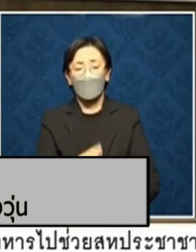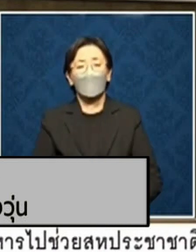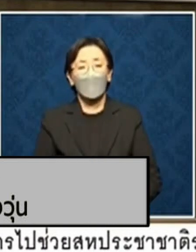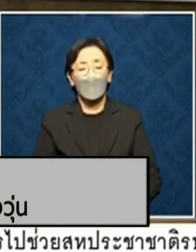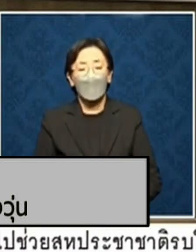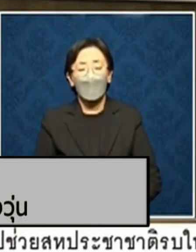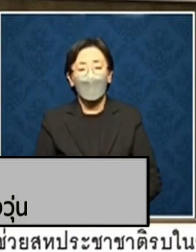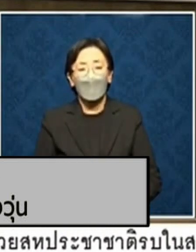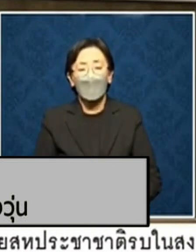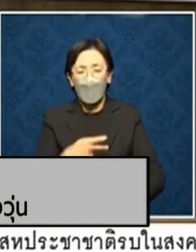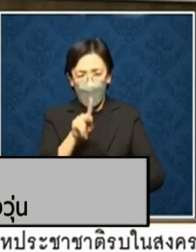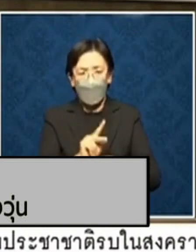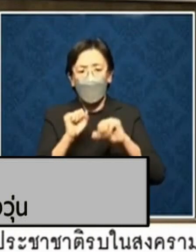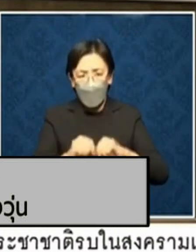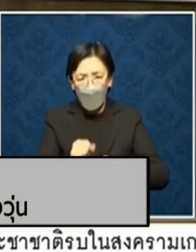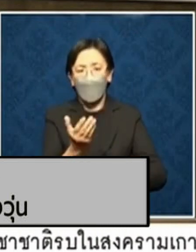วินิจฉัยด้วยครับท่านประธานครับ